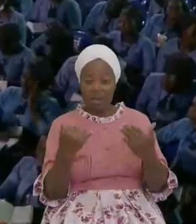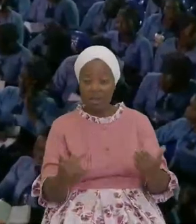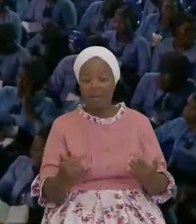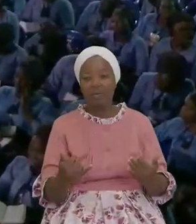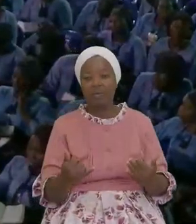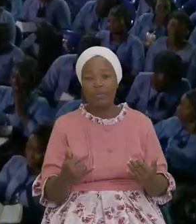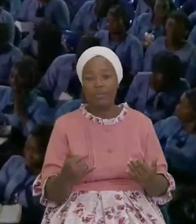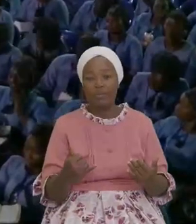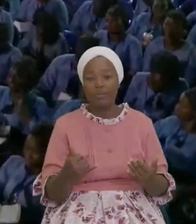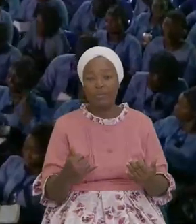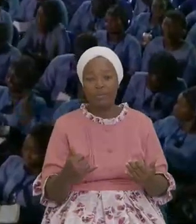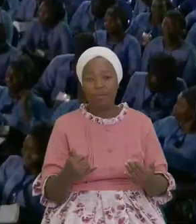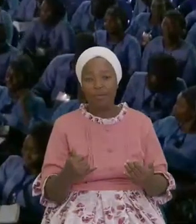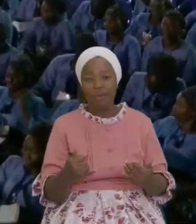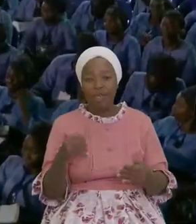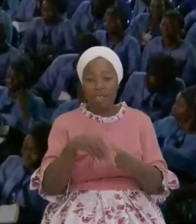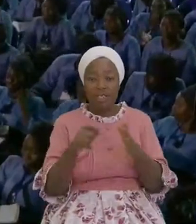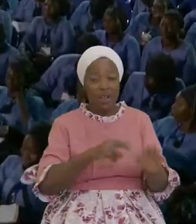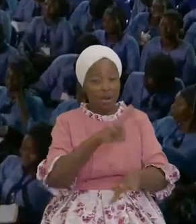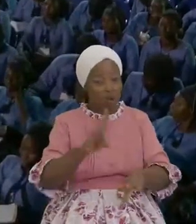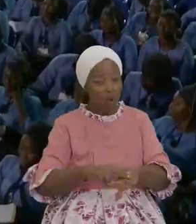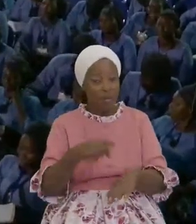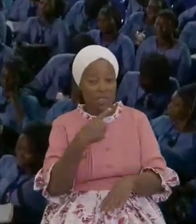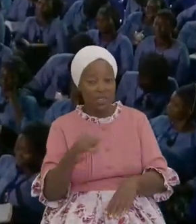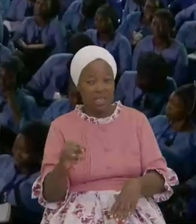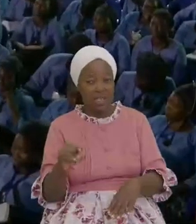Et dit, cette parole maintenant